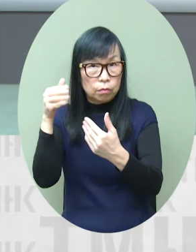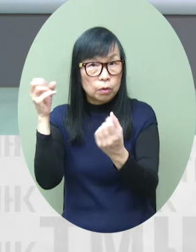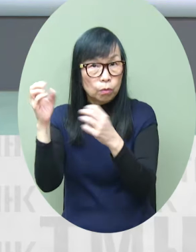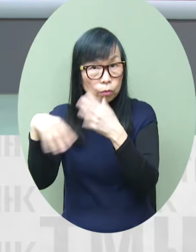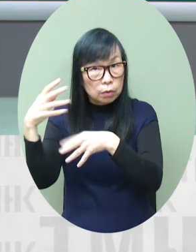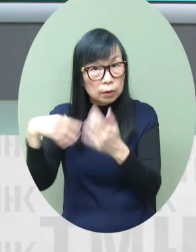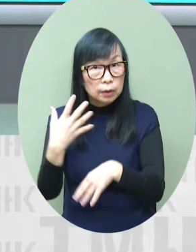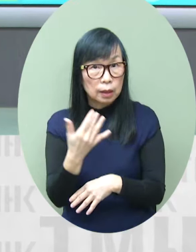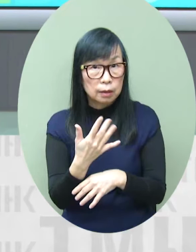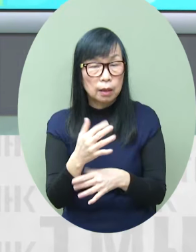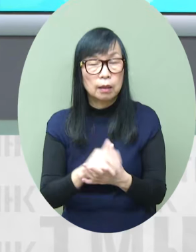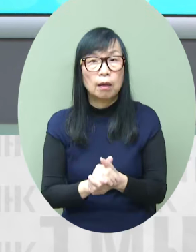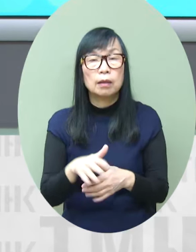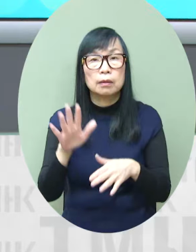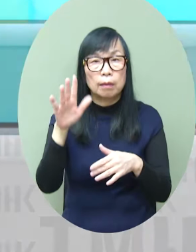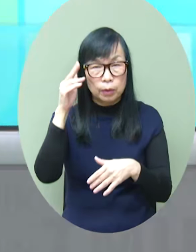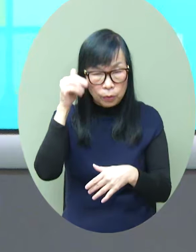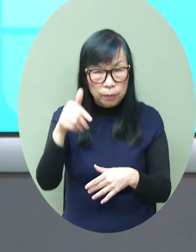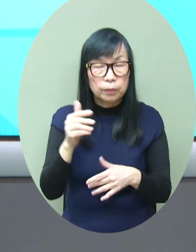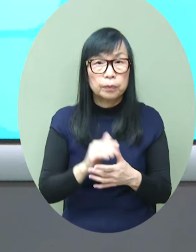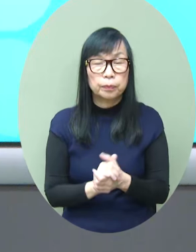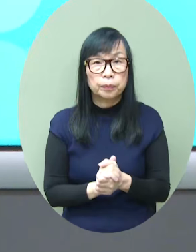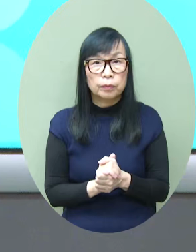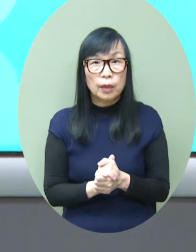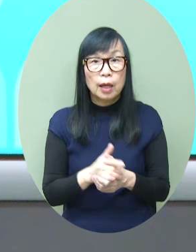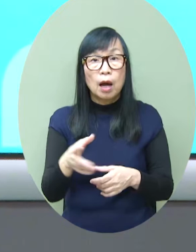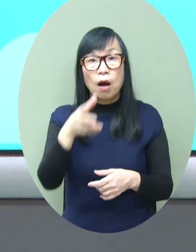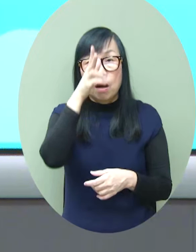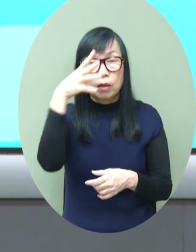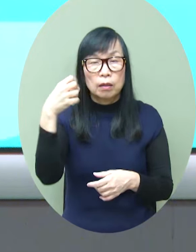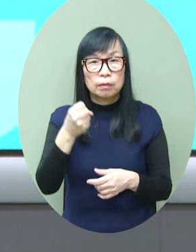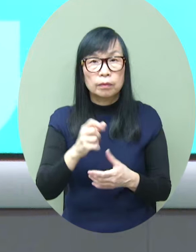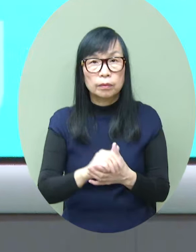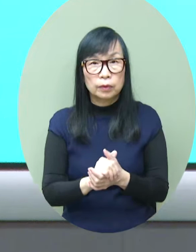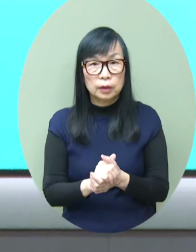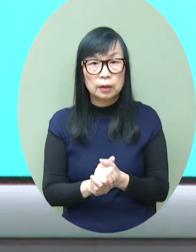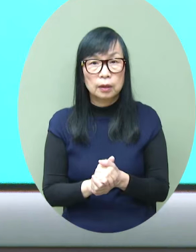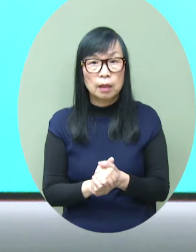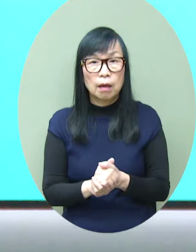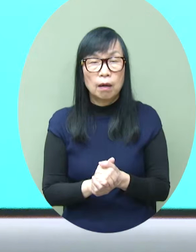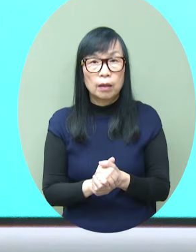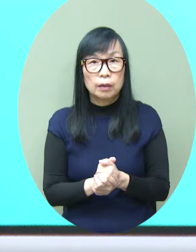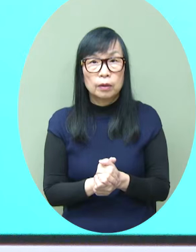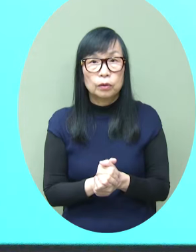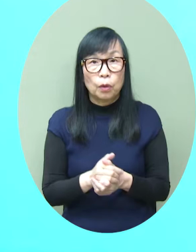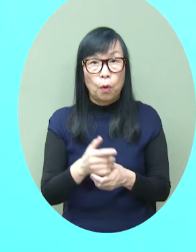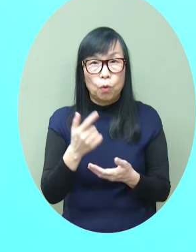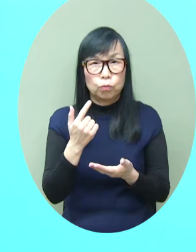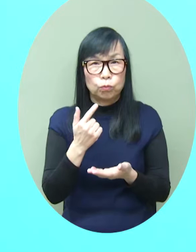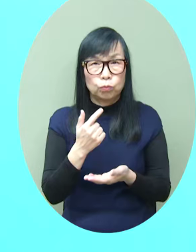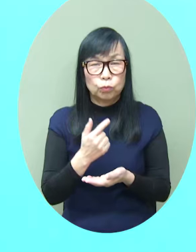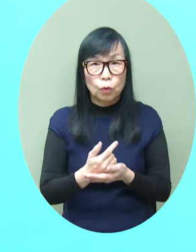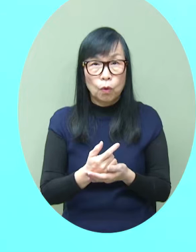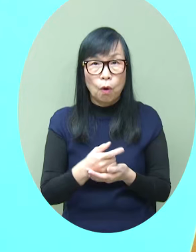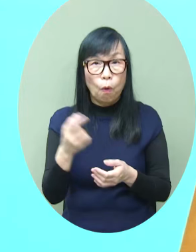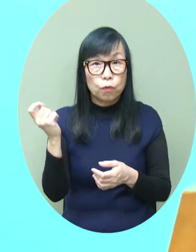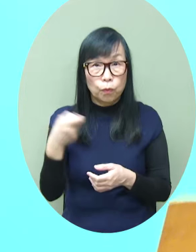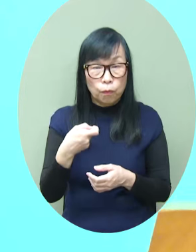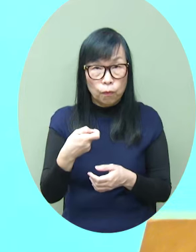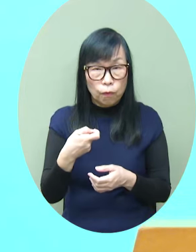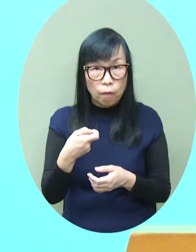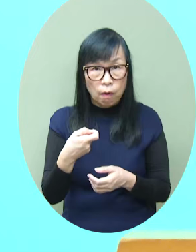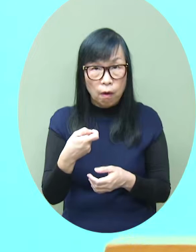二個問題就係 差唔多啦，唔該，唔該 ，thank you。 我哋特區政府從來都係非常之重視。盡快能